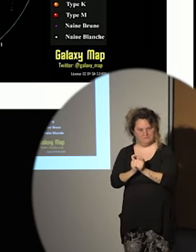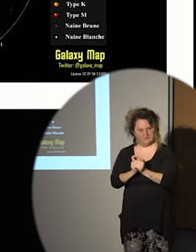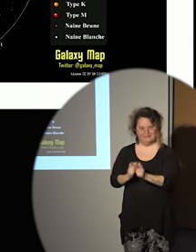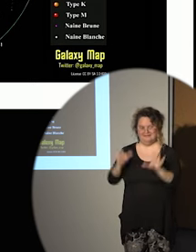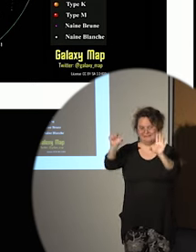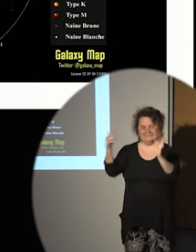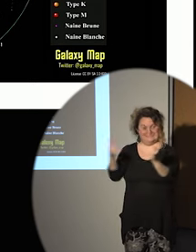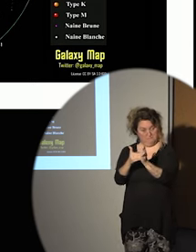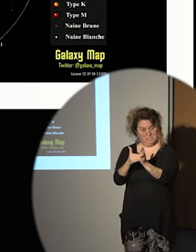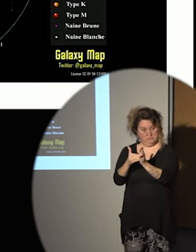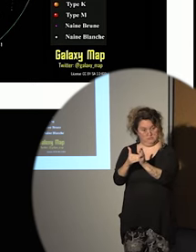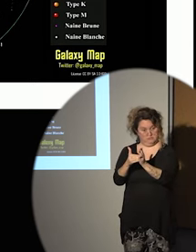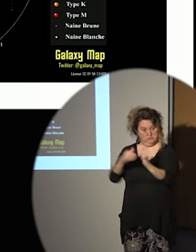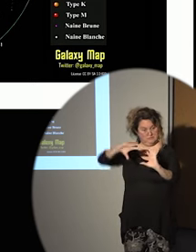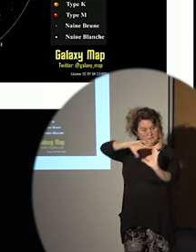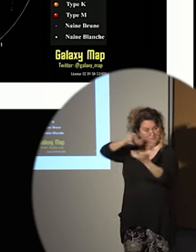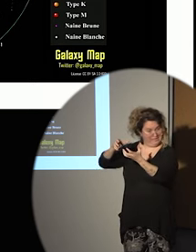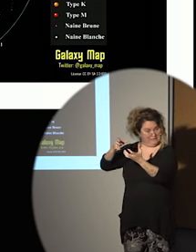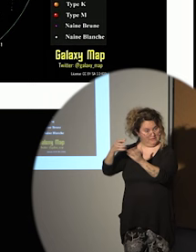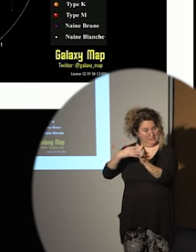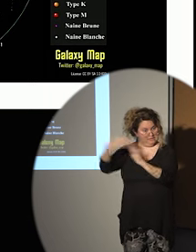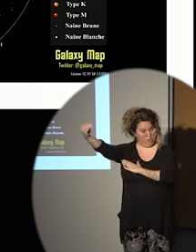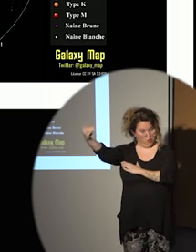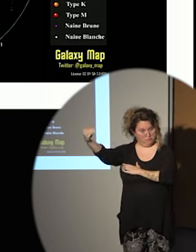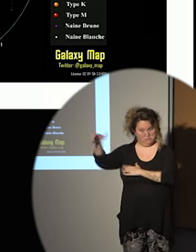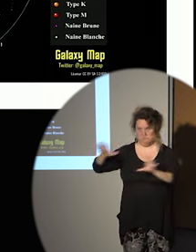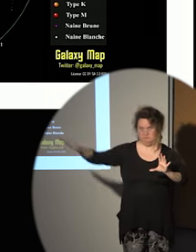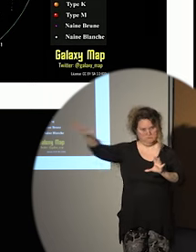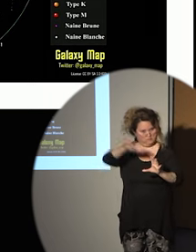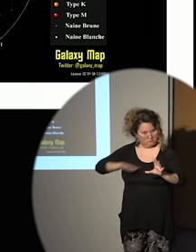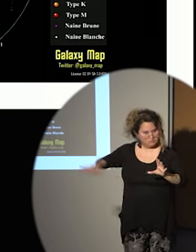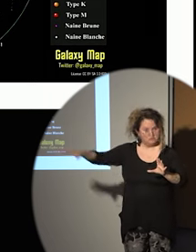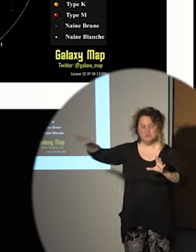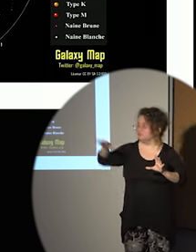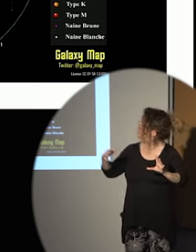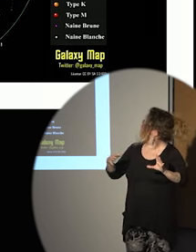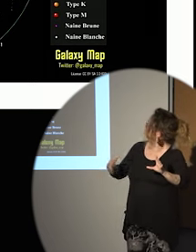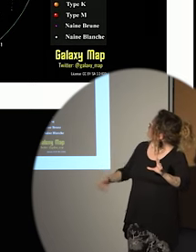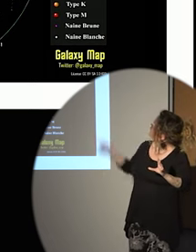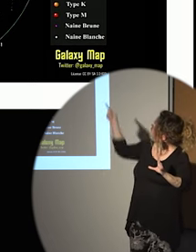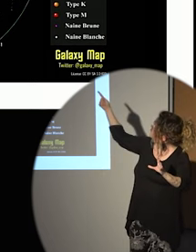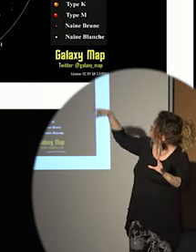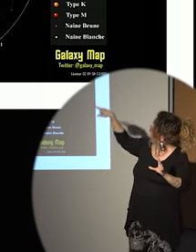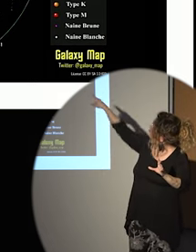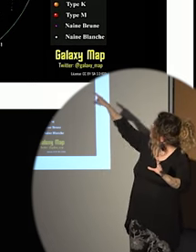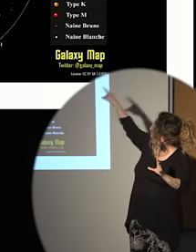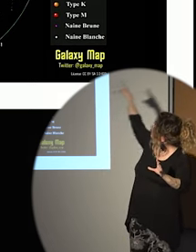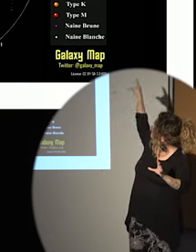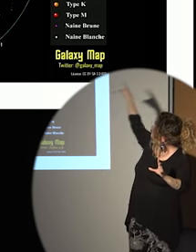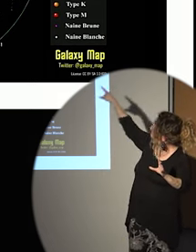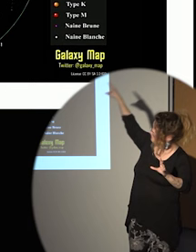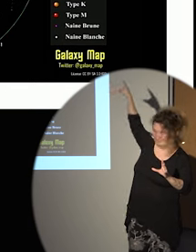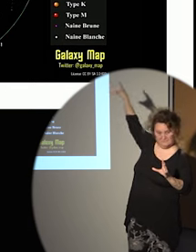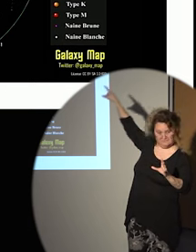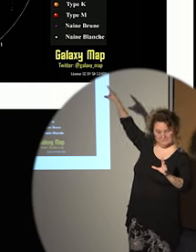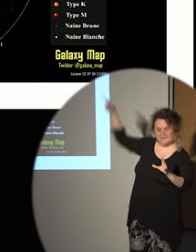600 systèmes planétaires qui contiennent plusieurs planètes. Donc, à chaque fois que vous observez une étoile, les chances